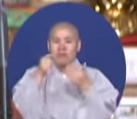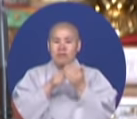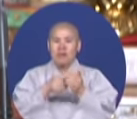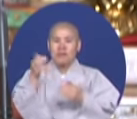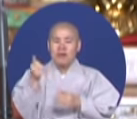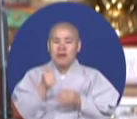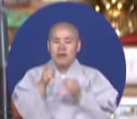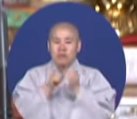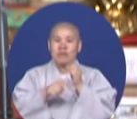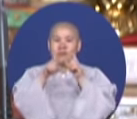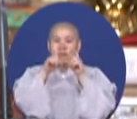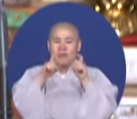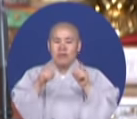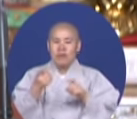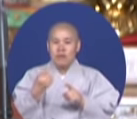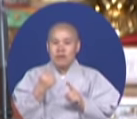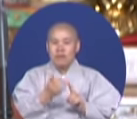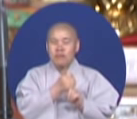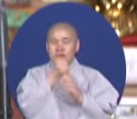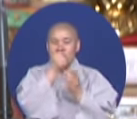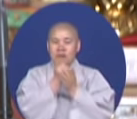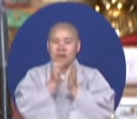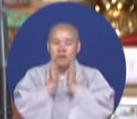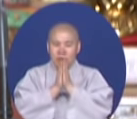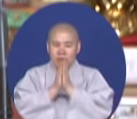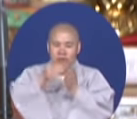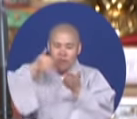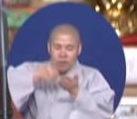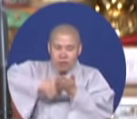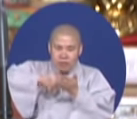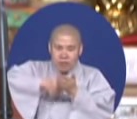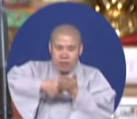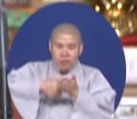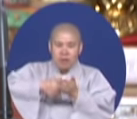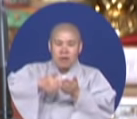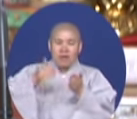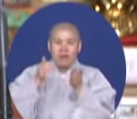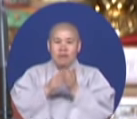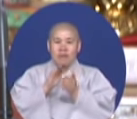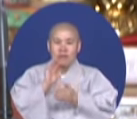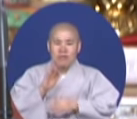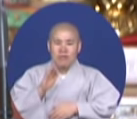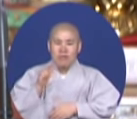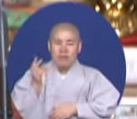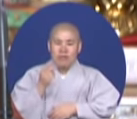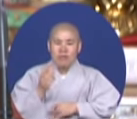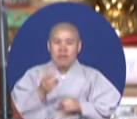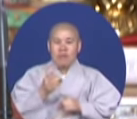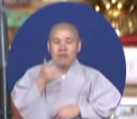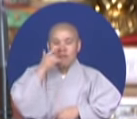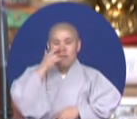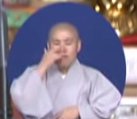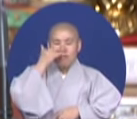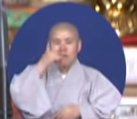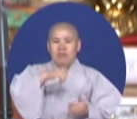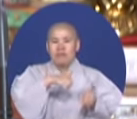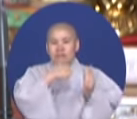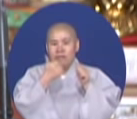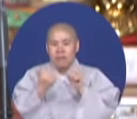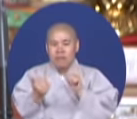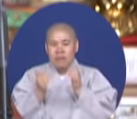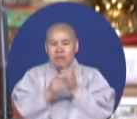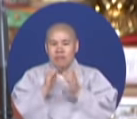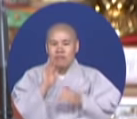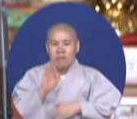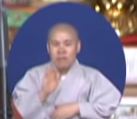떡 와서 부처님께 예배 턱 하고 또 부모가 돌아가시다든지 누가